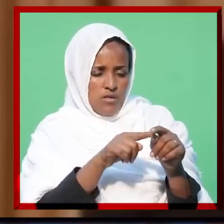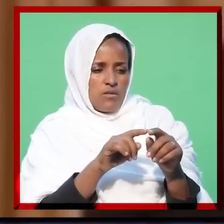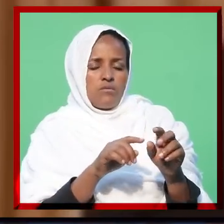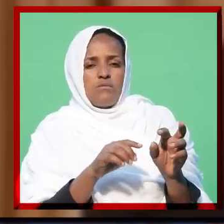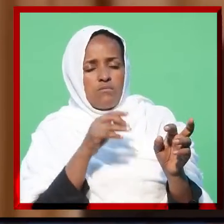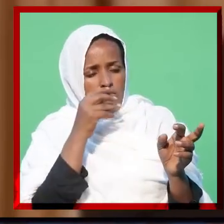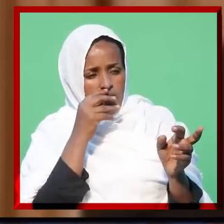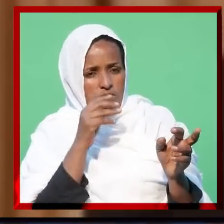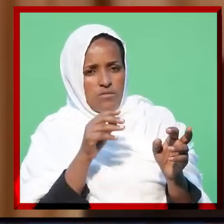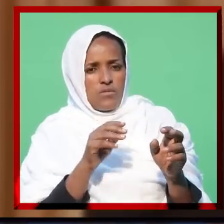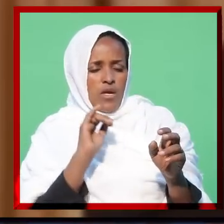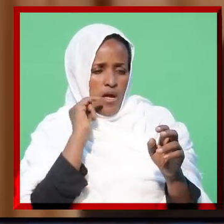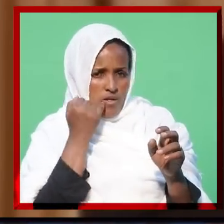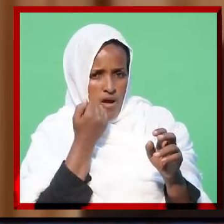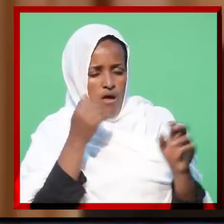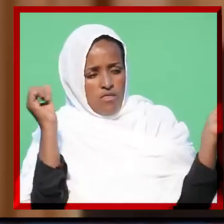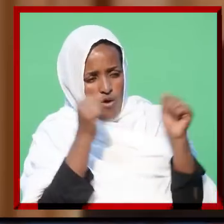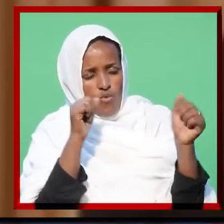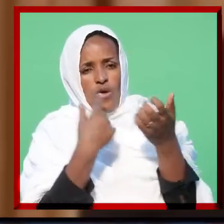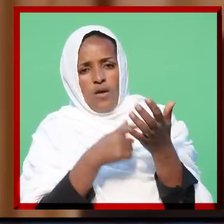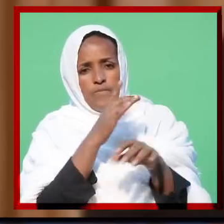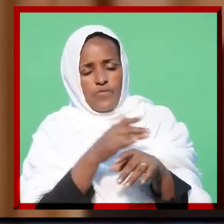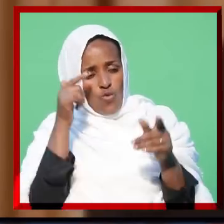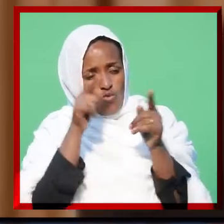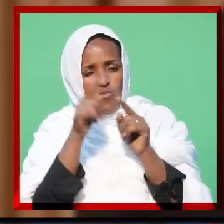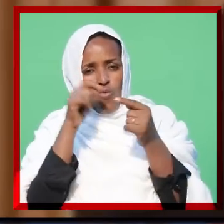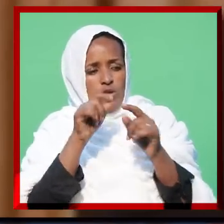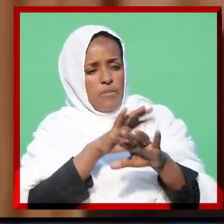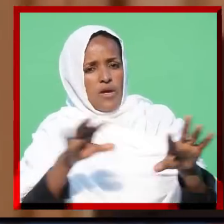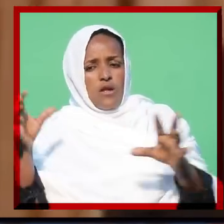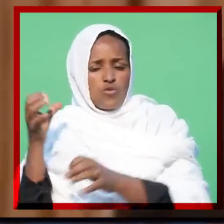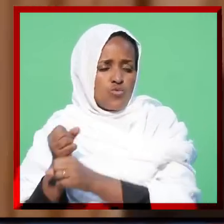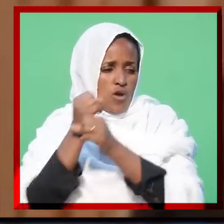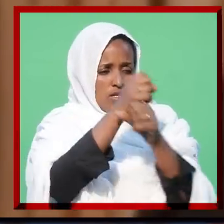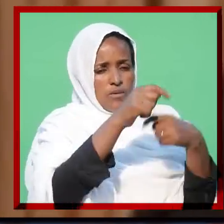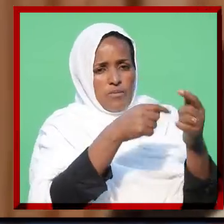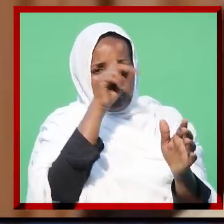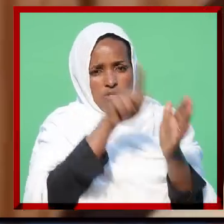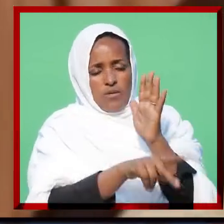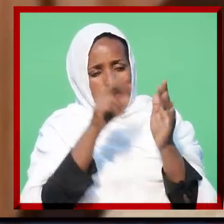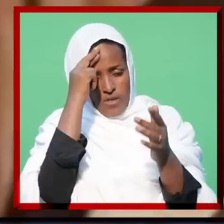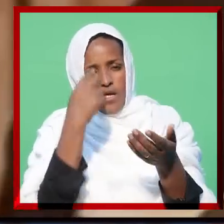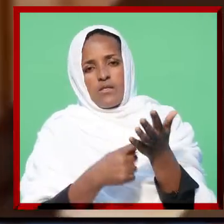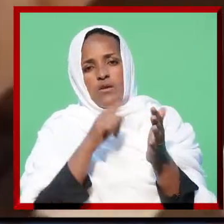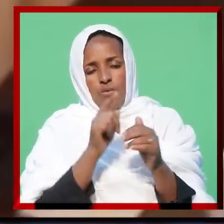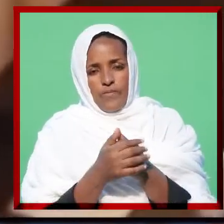ቀና። ቀናቱ ይሄ ነው፣ ጣው ይሄ ነው። ወንድሙ ወደ ሜዳው ዘይ ገደለበት ምክንያት ይሄ ነው።